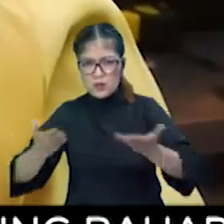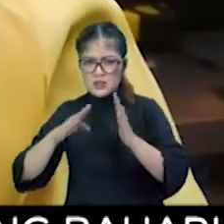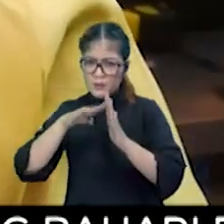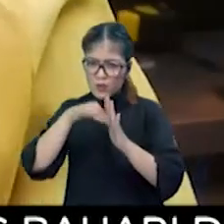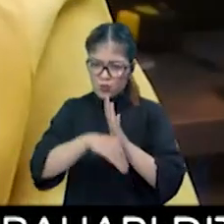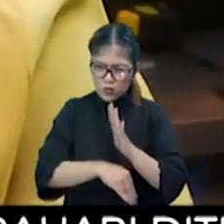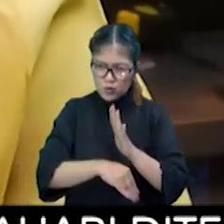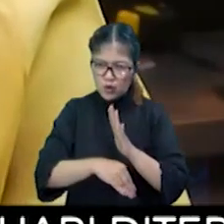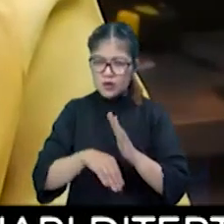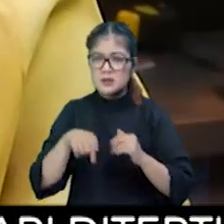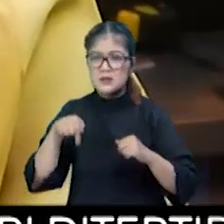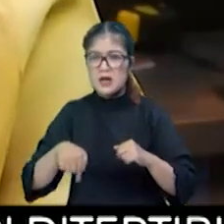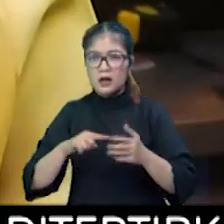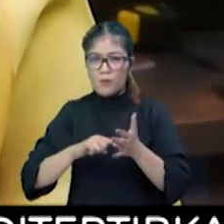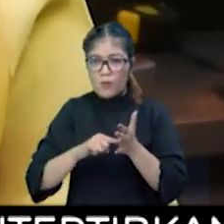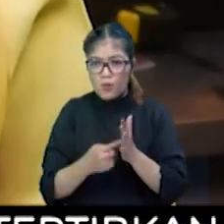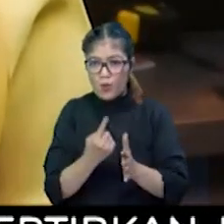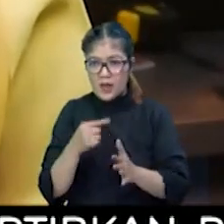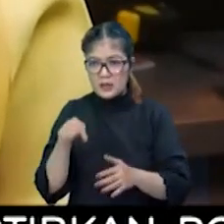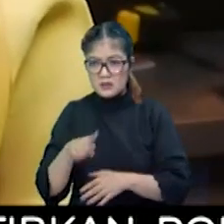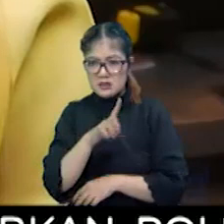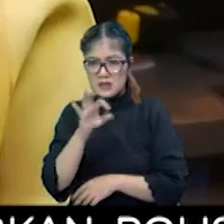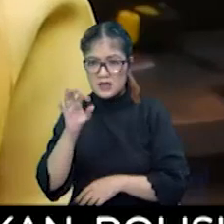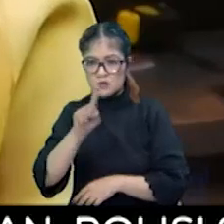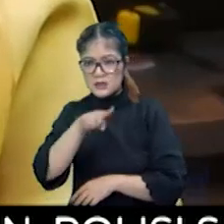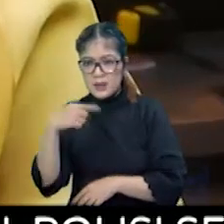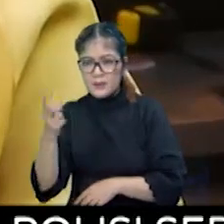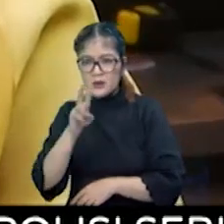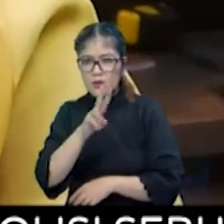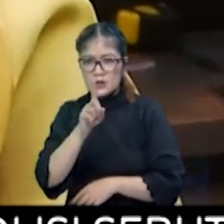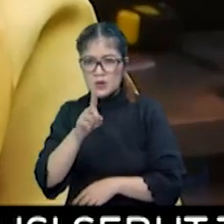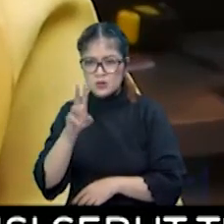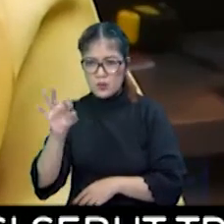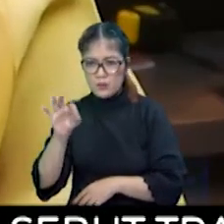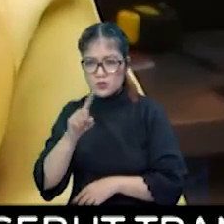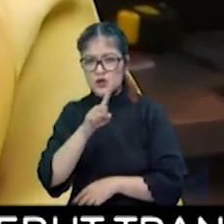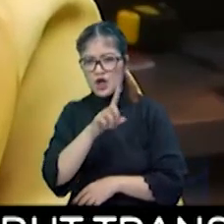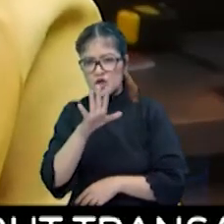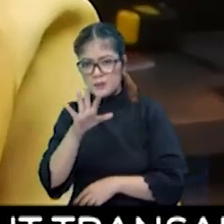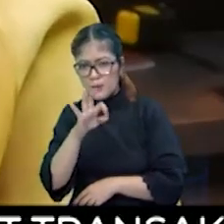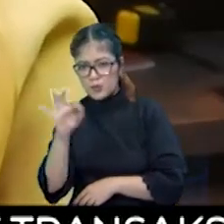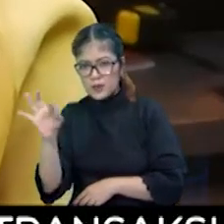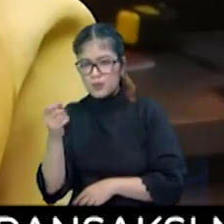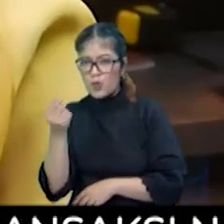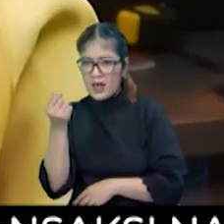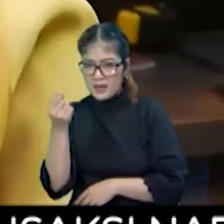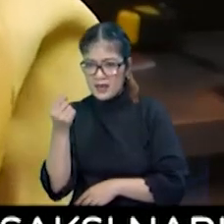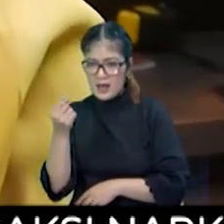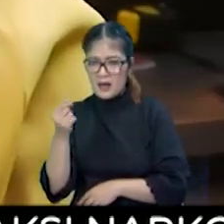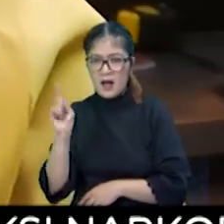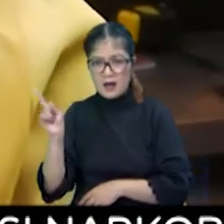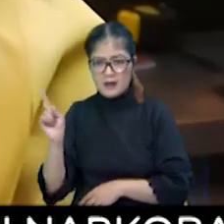Mulai dari 100-120 sampai 150-200 adalah gitu